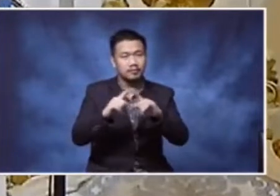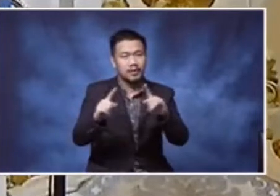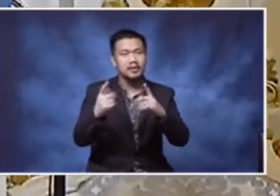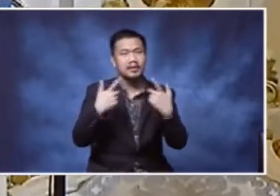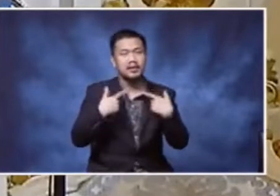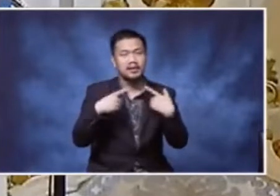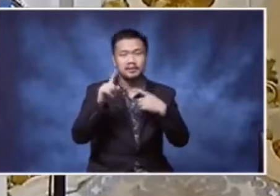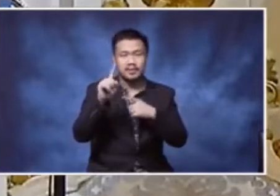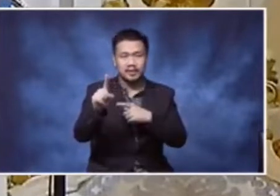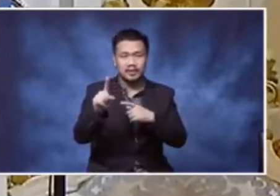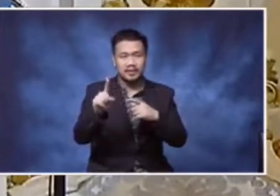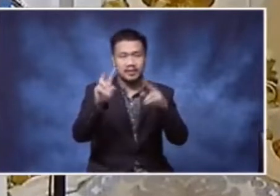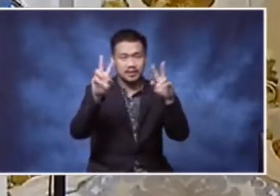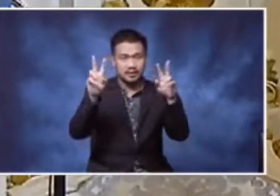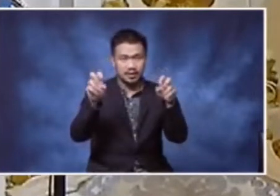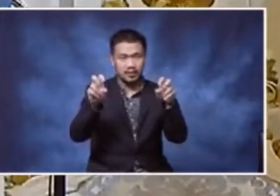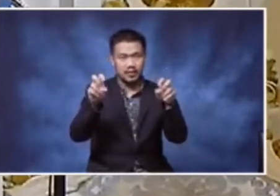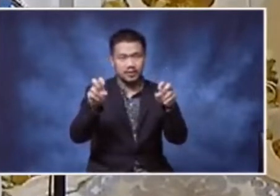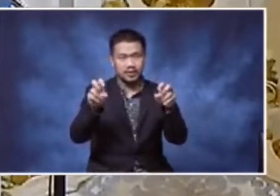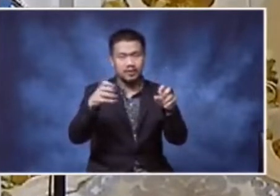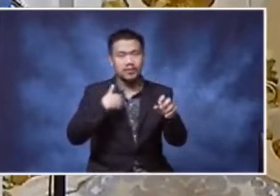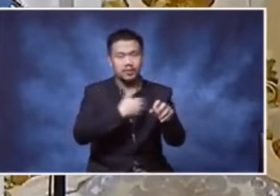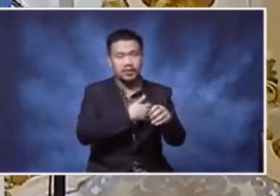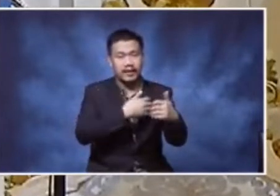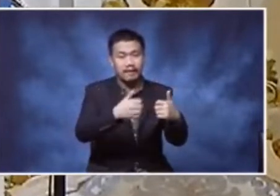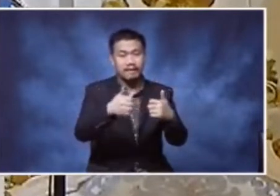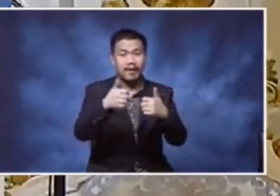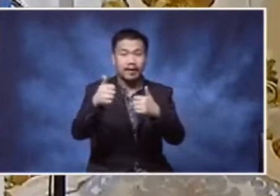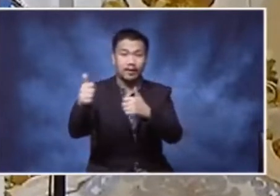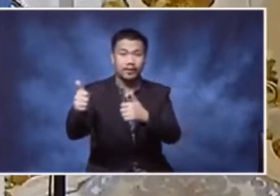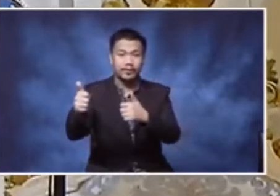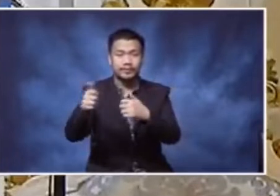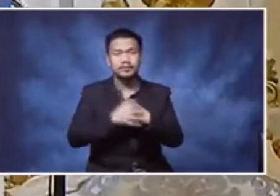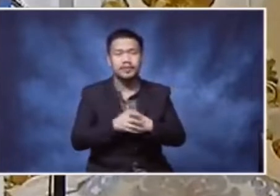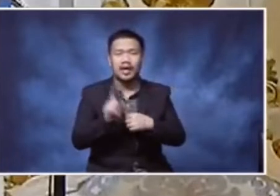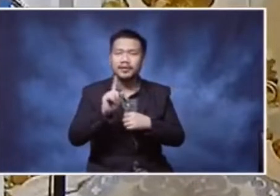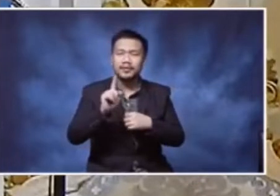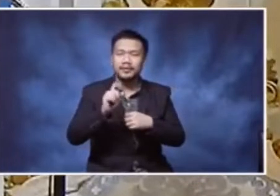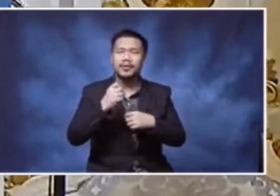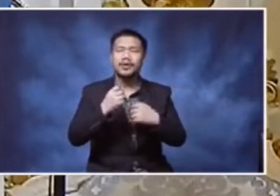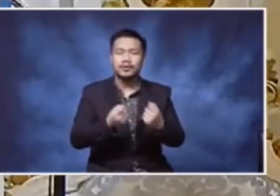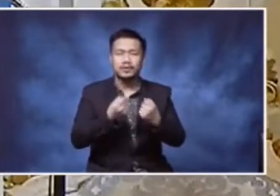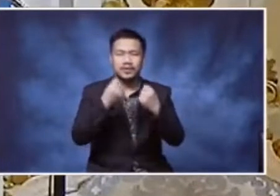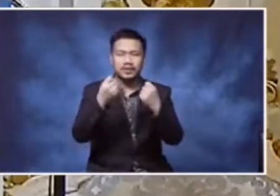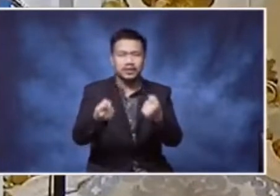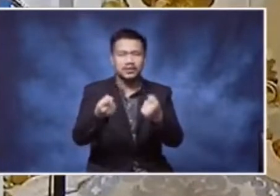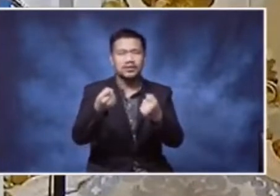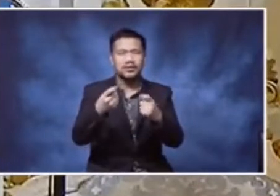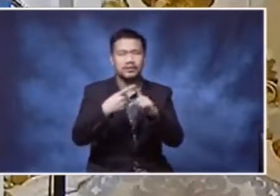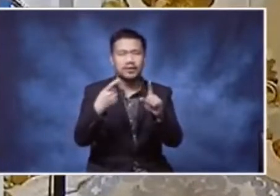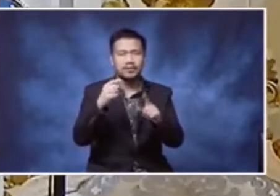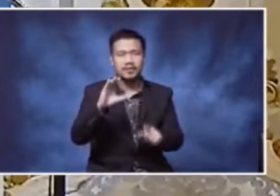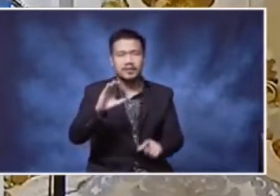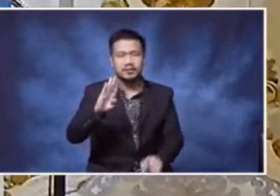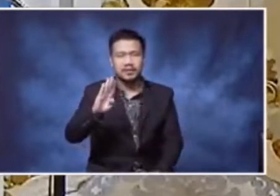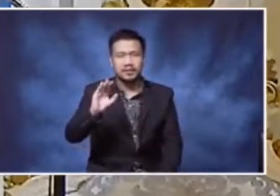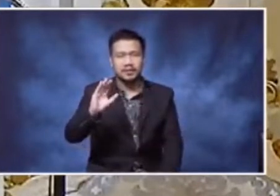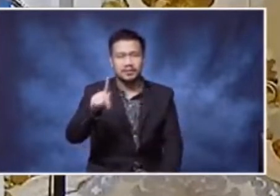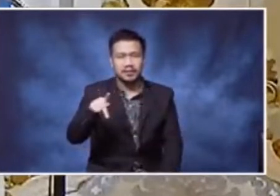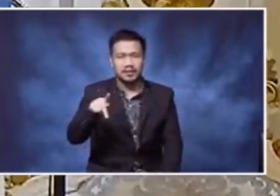yung suggestion ng CBCP. Nabalikan uli sa loob ng simbang gabi ang mga